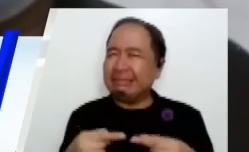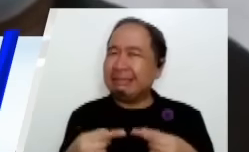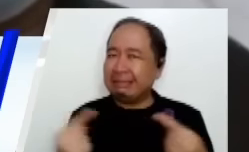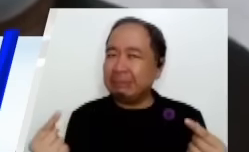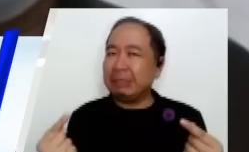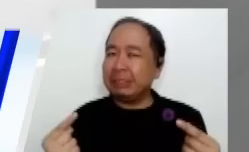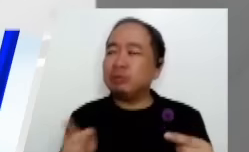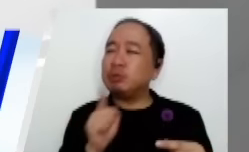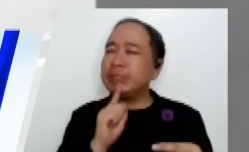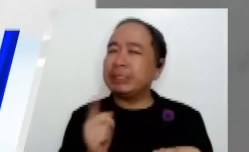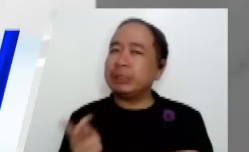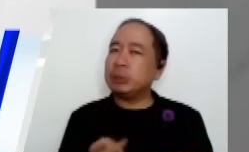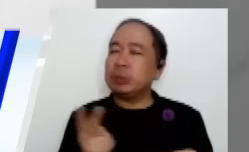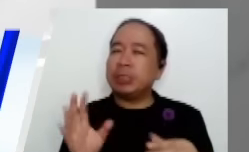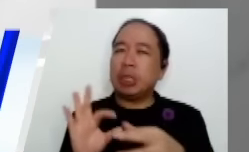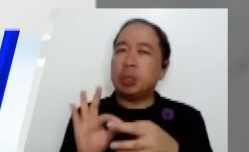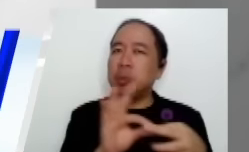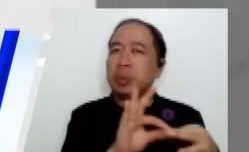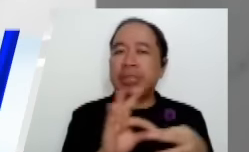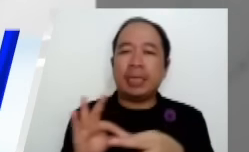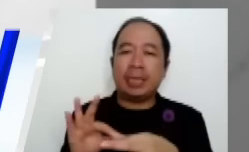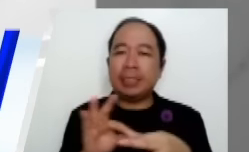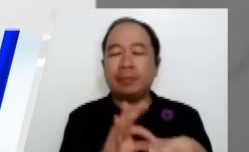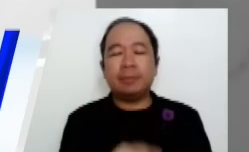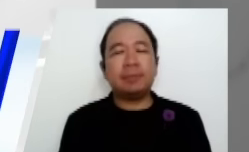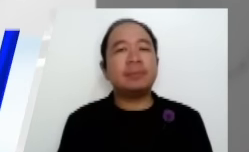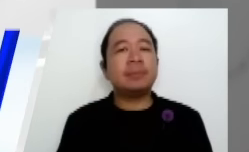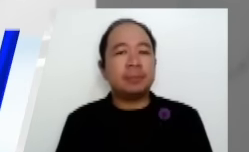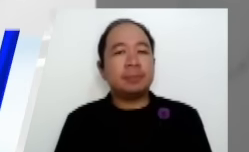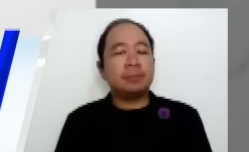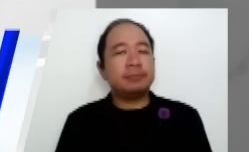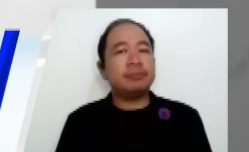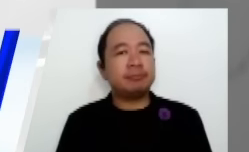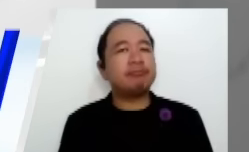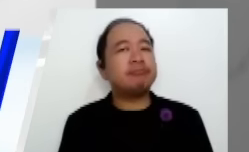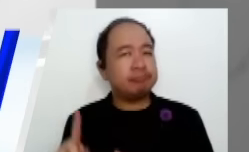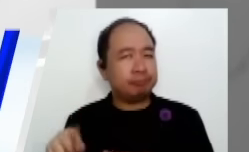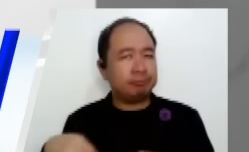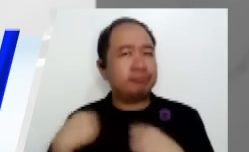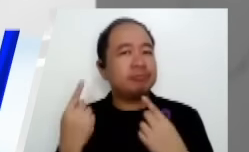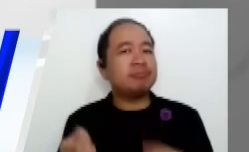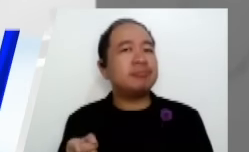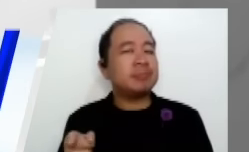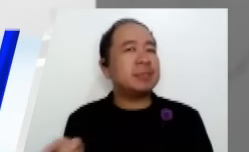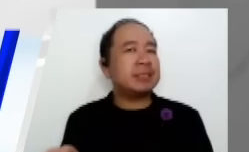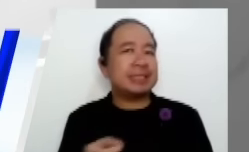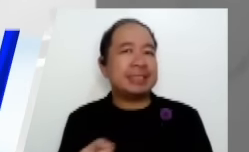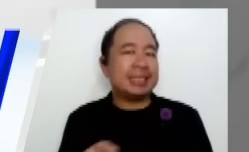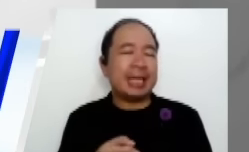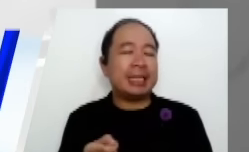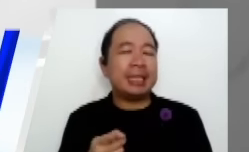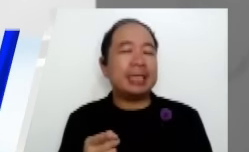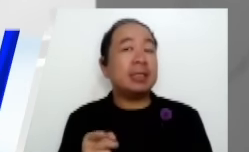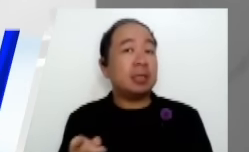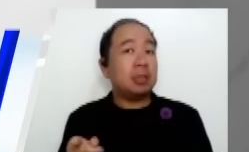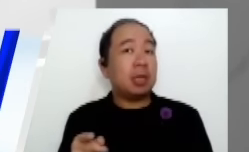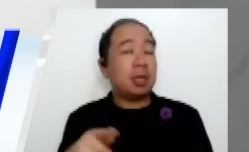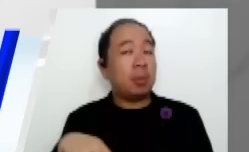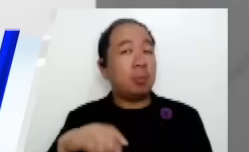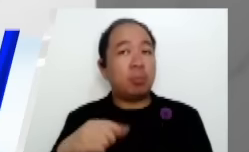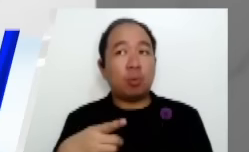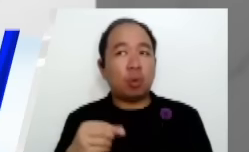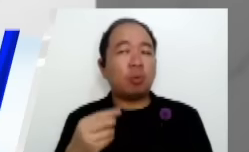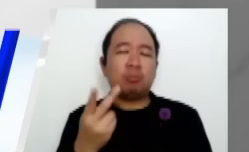related matagal na naming sinasabi na yung dalawang scam farm na ito ay magkaugnay pare-parehong criminal organization ang